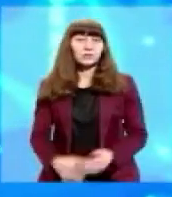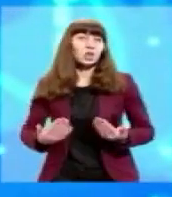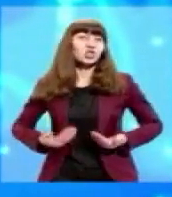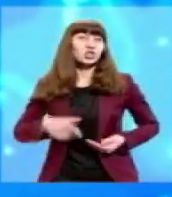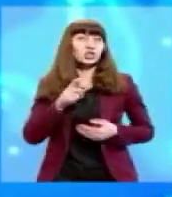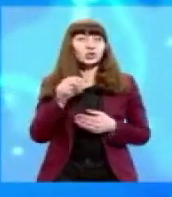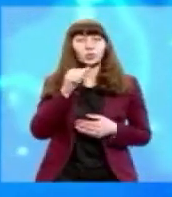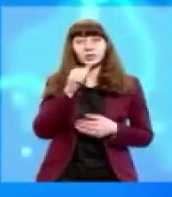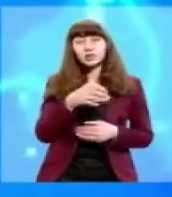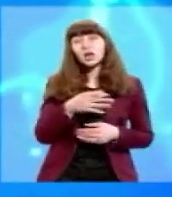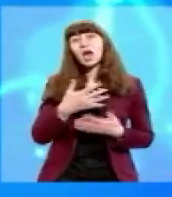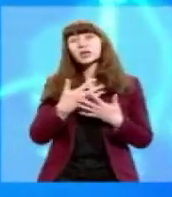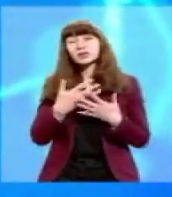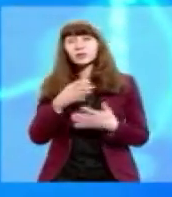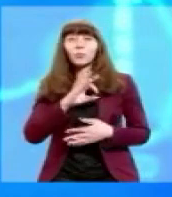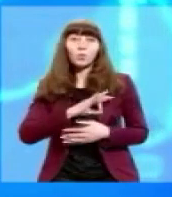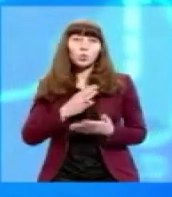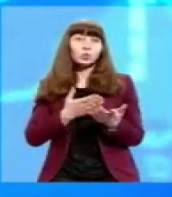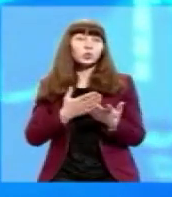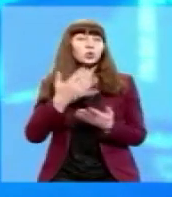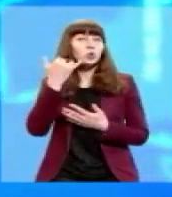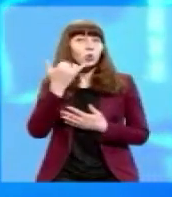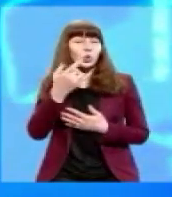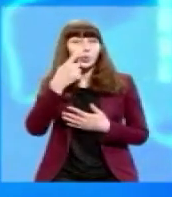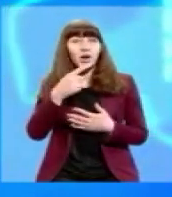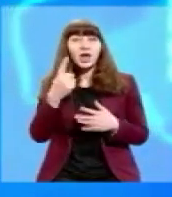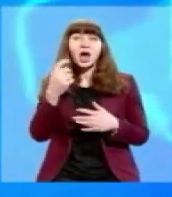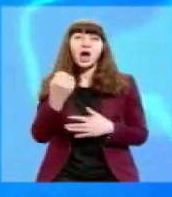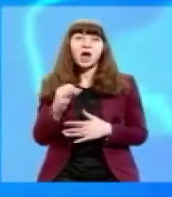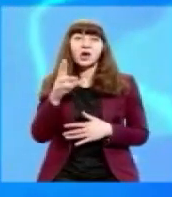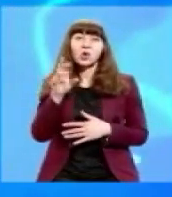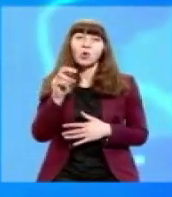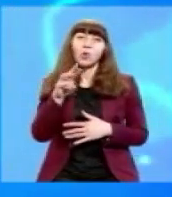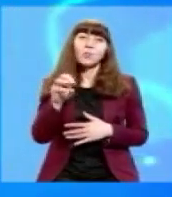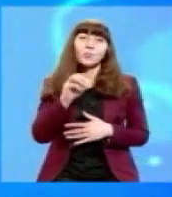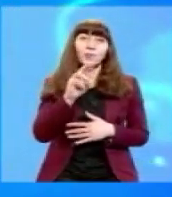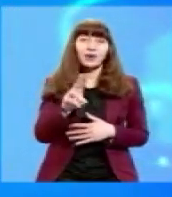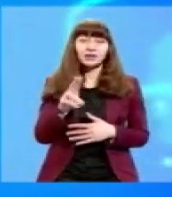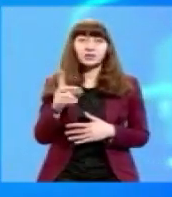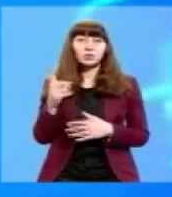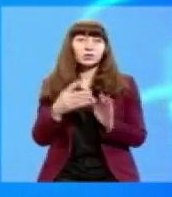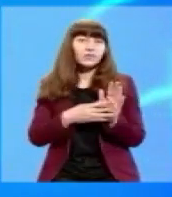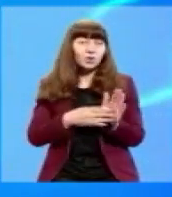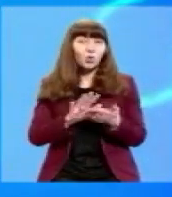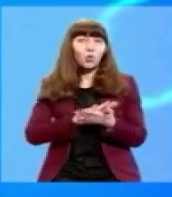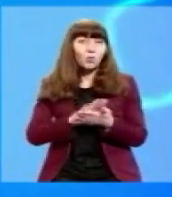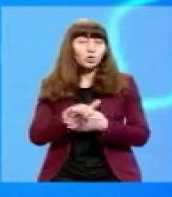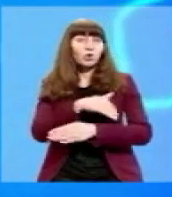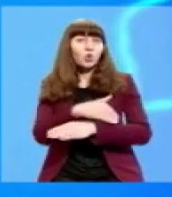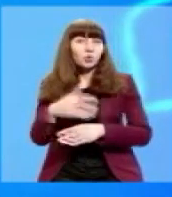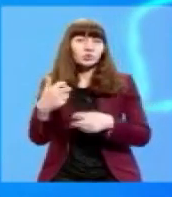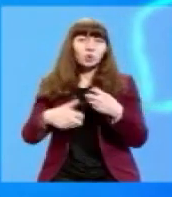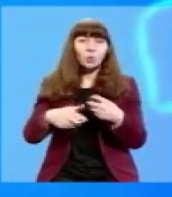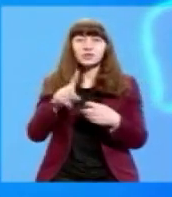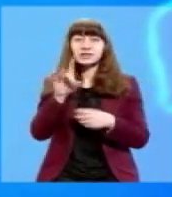Жители Кустаная активно пользуются службой Айкомек. Горожане обращаются по разным вопросам. Уборка городских улиц, сломанные